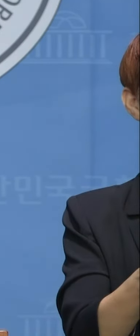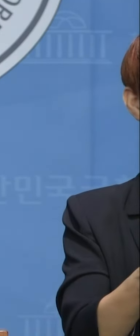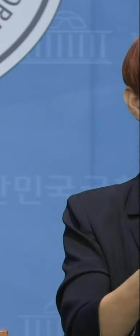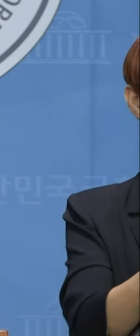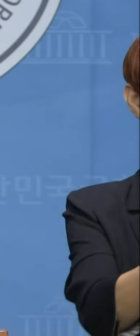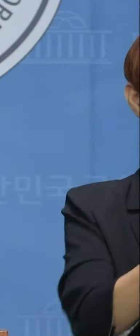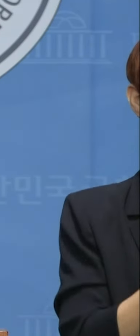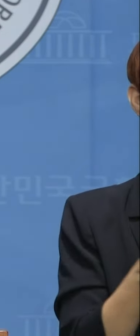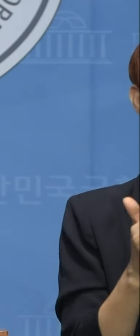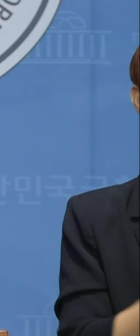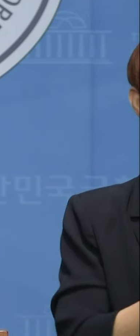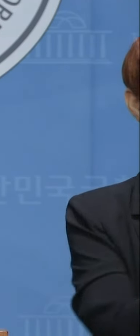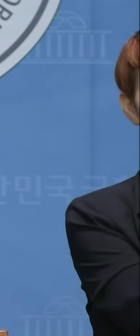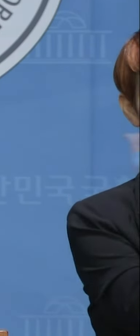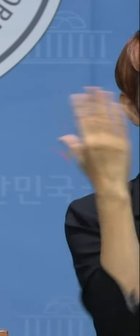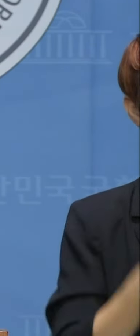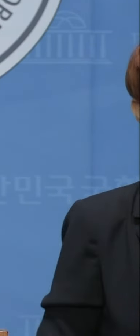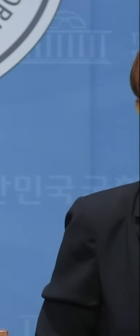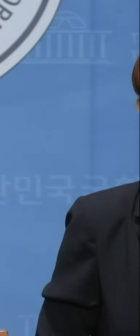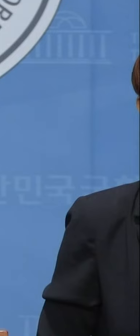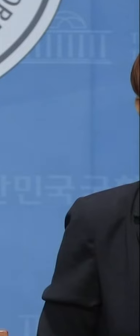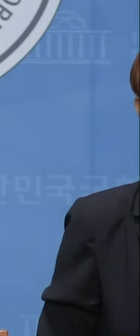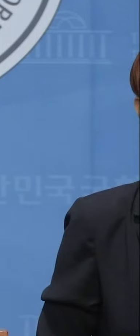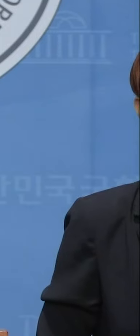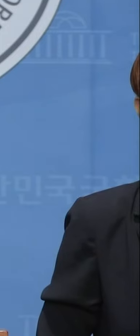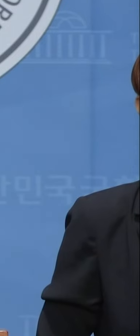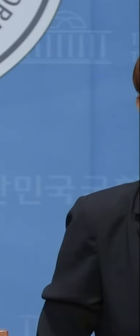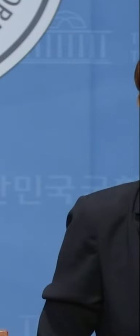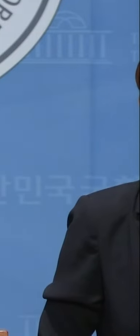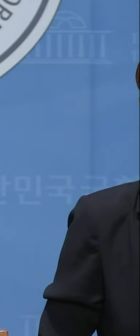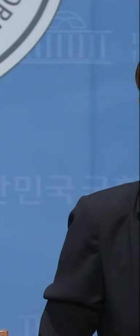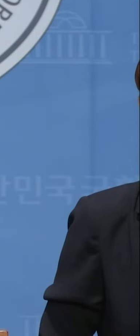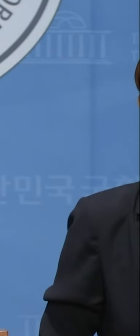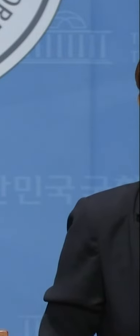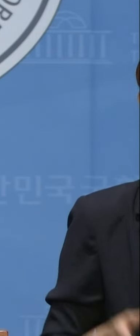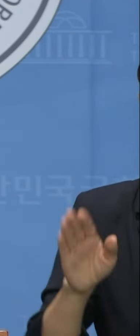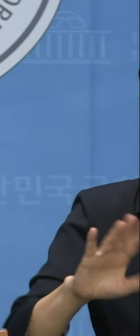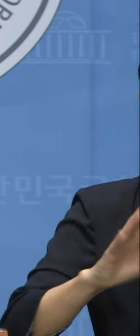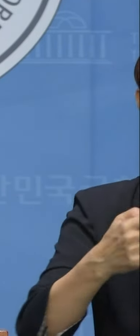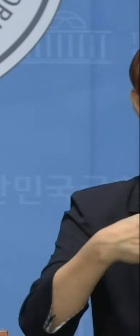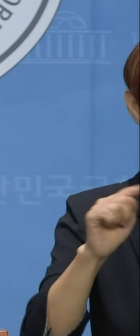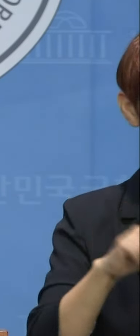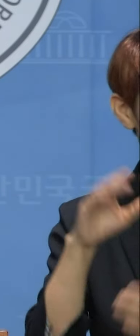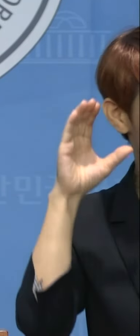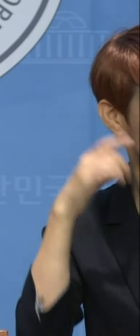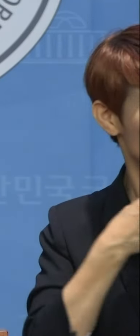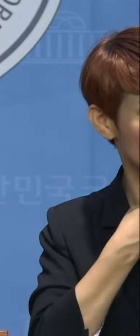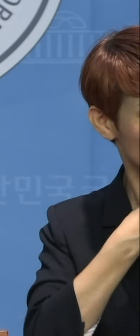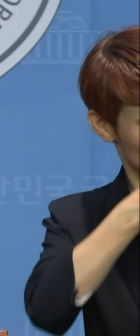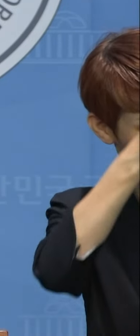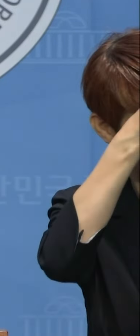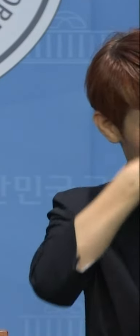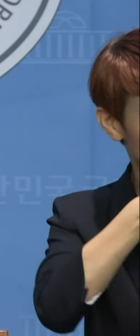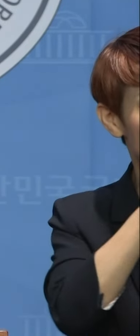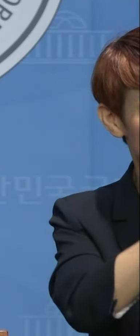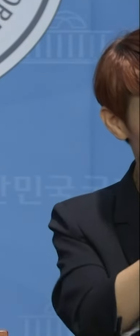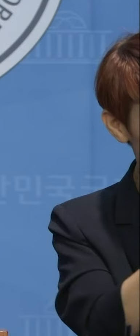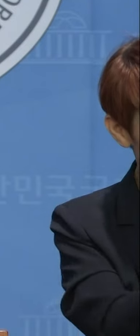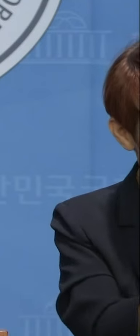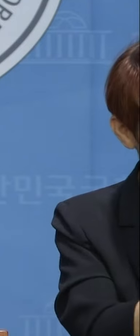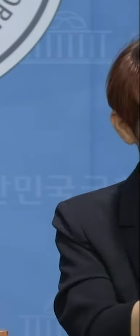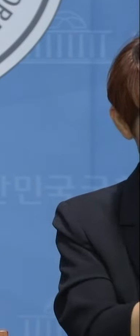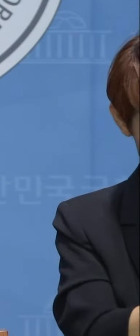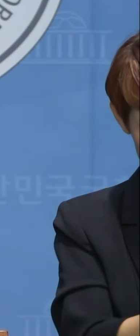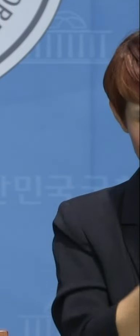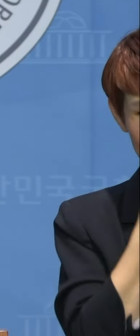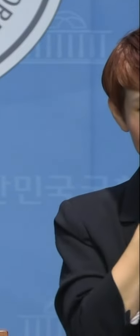언론 보도까지 나왔습니다 그런데도 민심을 듣겠다는 뻔뻔한 소리를 믿으라는